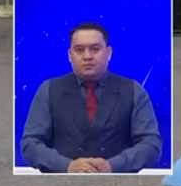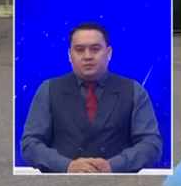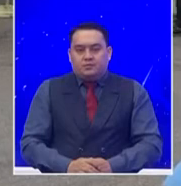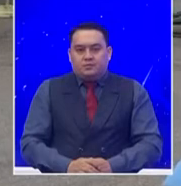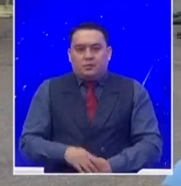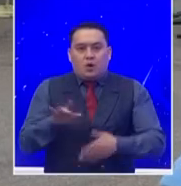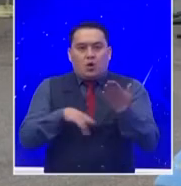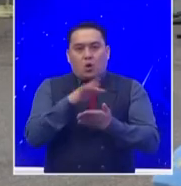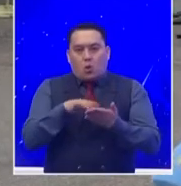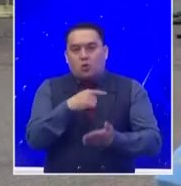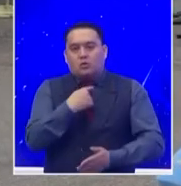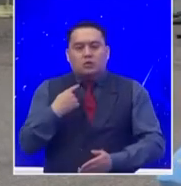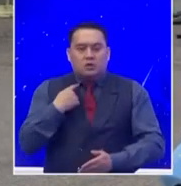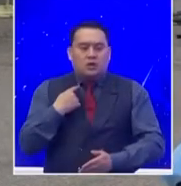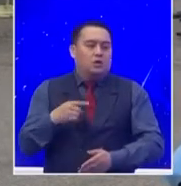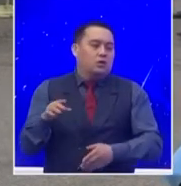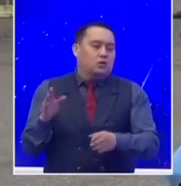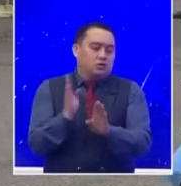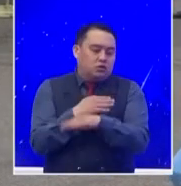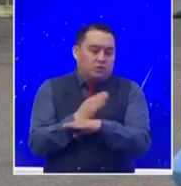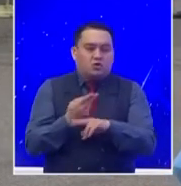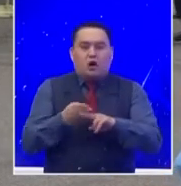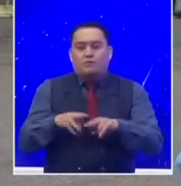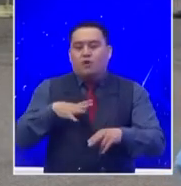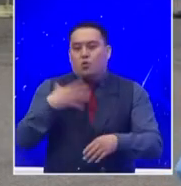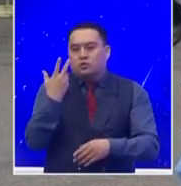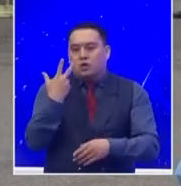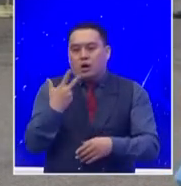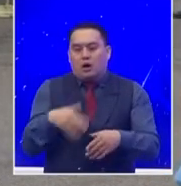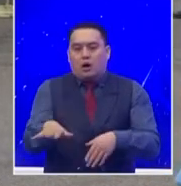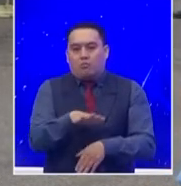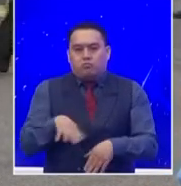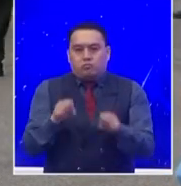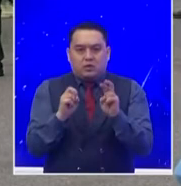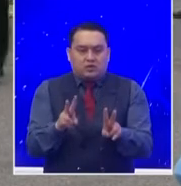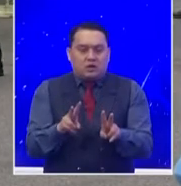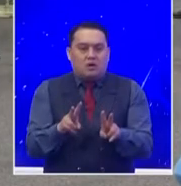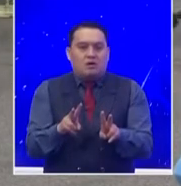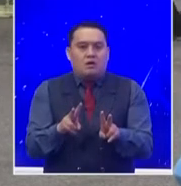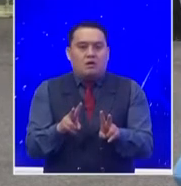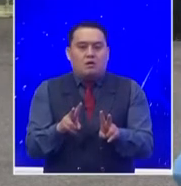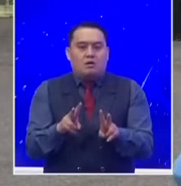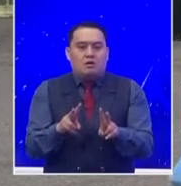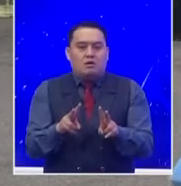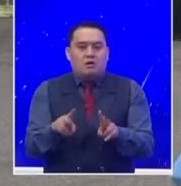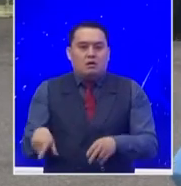По городу Капчагай региону определены 3 паводка опасных участка. Это у нас канал Шушкаласай,